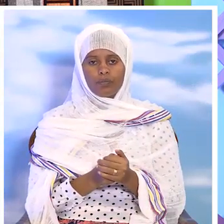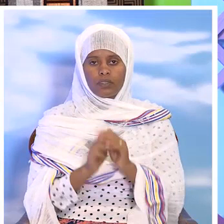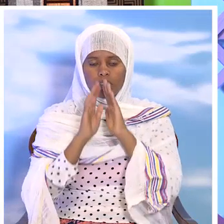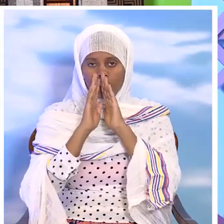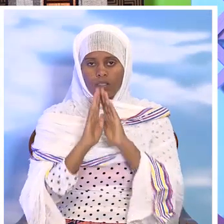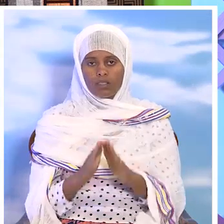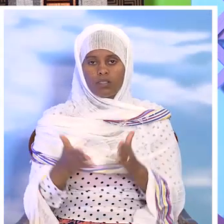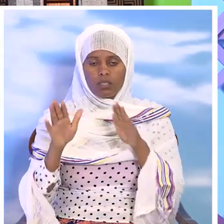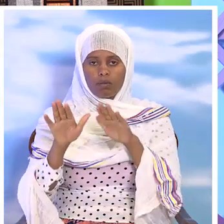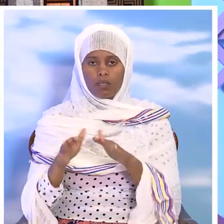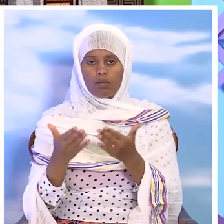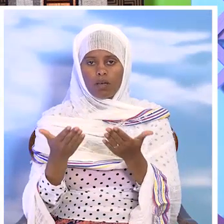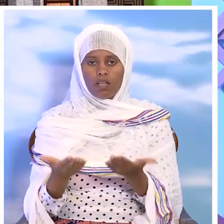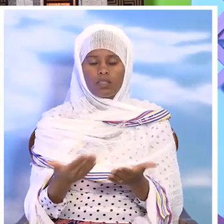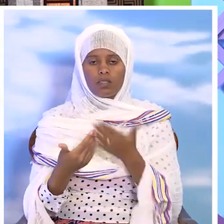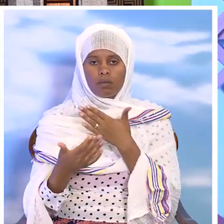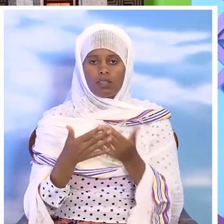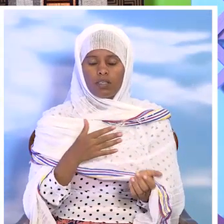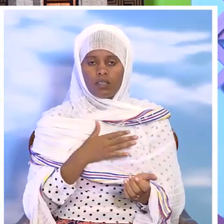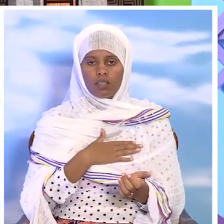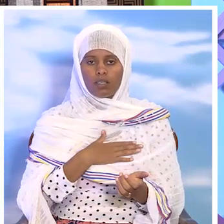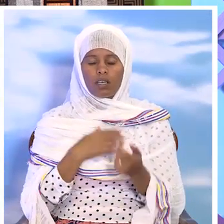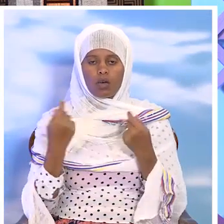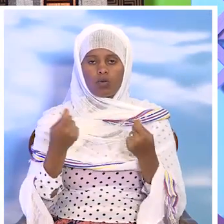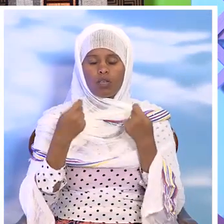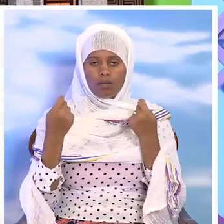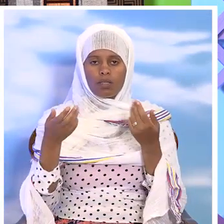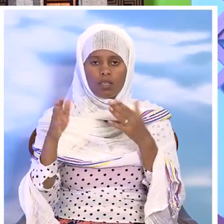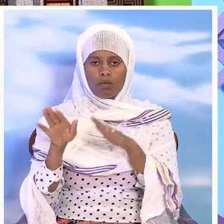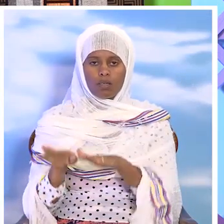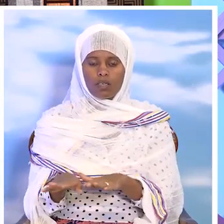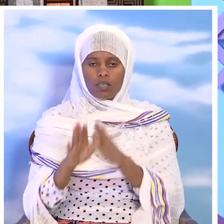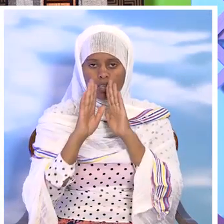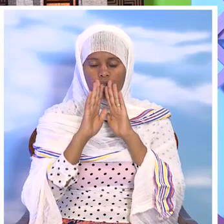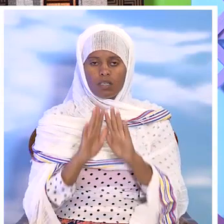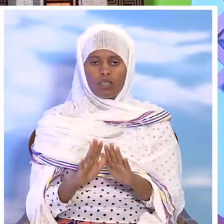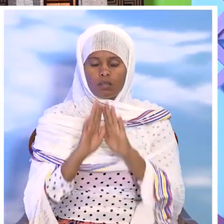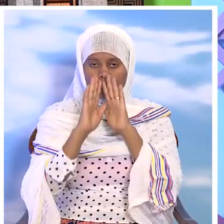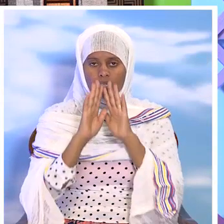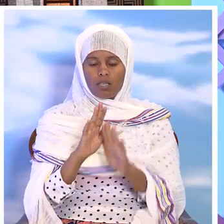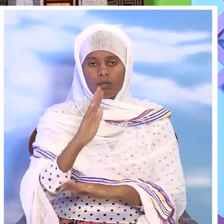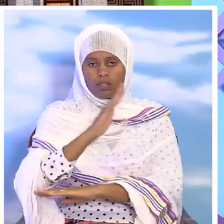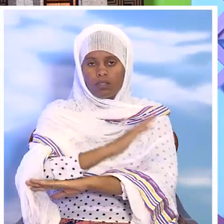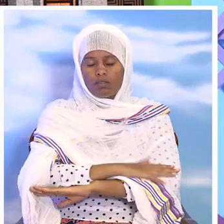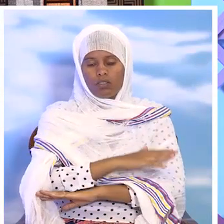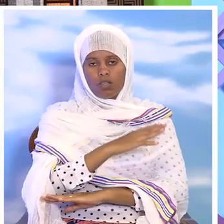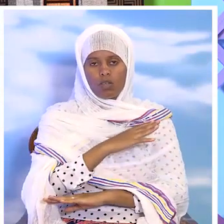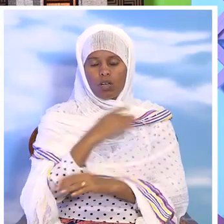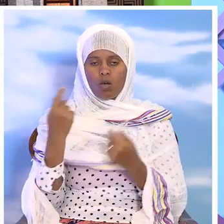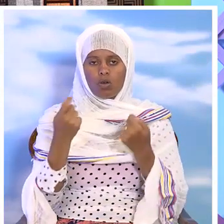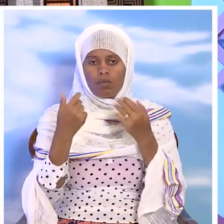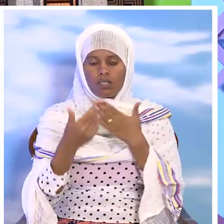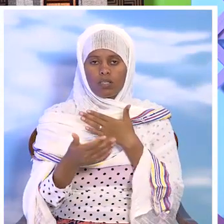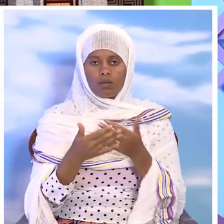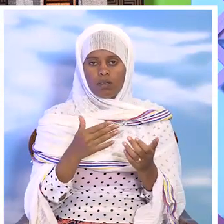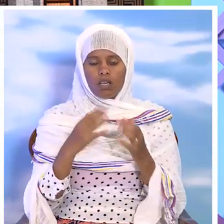ተባረኸን መዓልቲ ይግበረልና። ኣውደ ኣመትና ይባርኸና ይቐድሰልና። ሰላምን ቅሳነትን ዘለዎ ኣውደ ኣመት ይግበረልና። ሃገርና